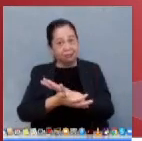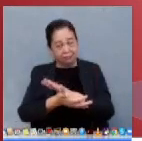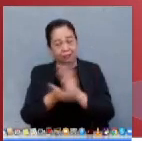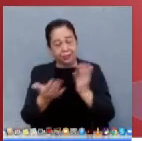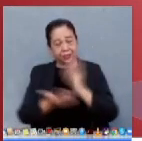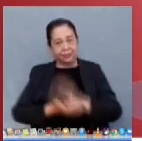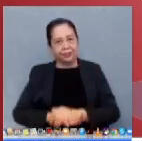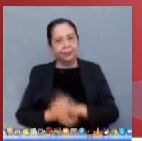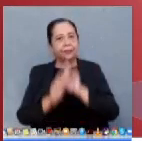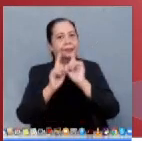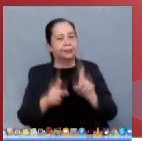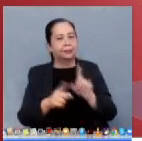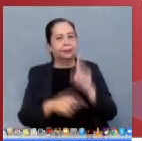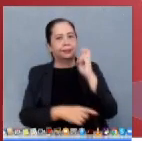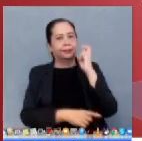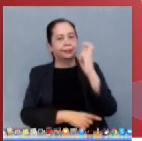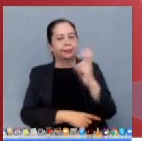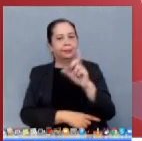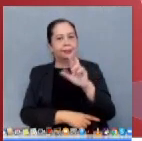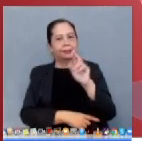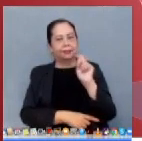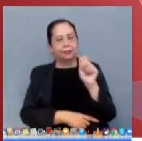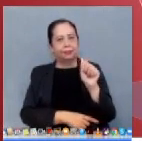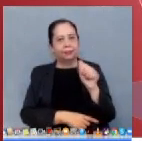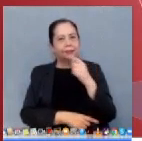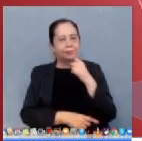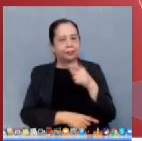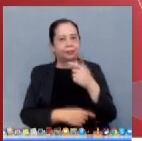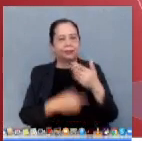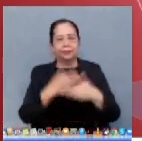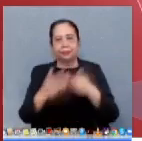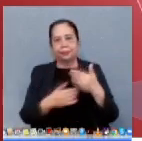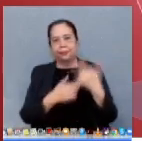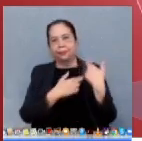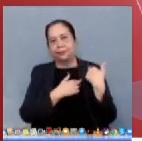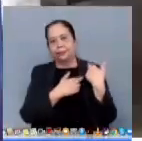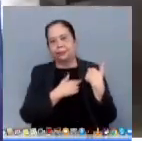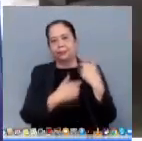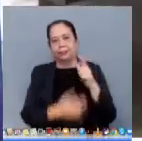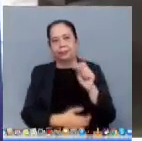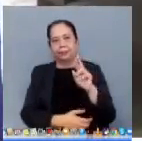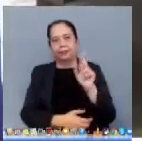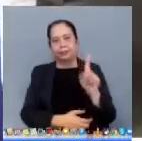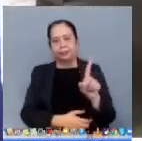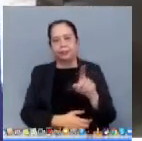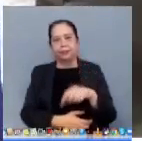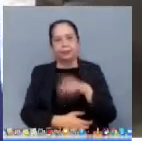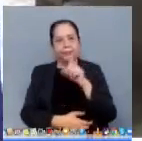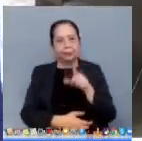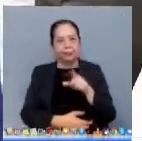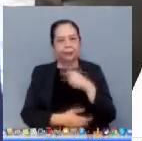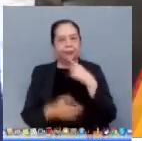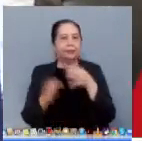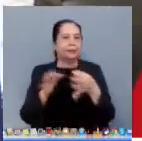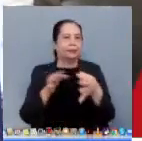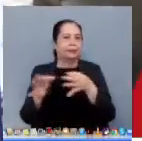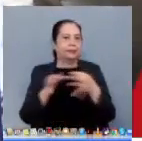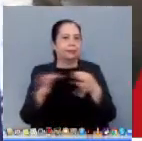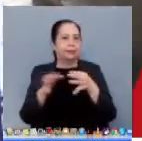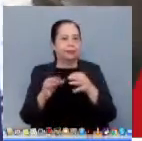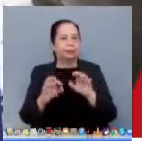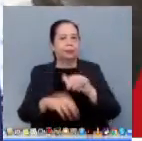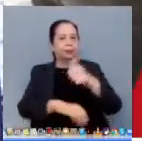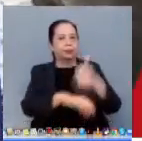Light Rail Manila Corporation na siyang nag-ooperate ang LRT1 sa serye ng tweet, pinaliwanag nitong naglagay sila ng